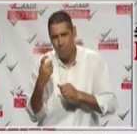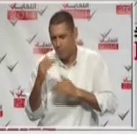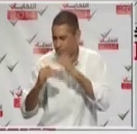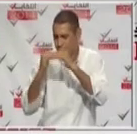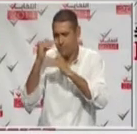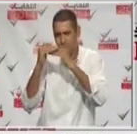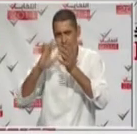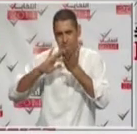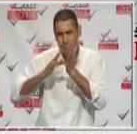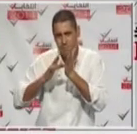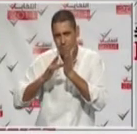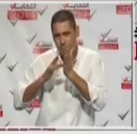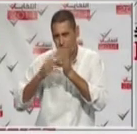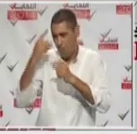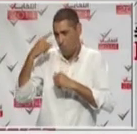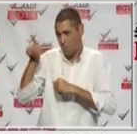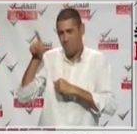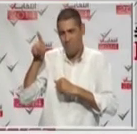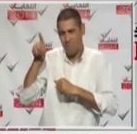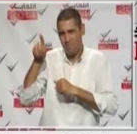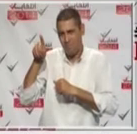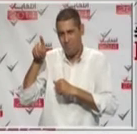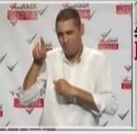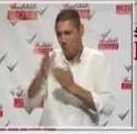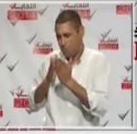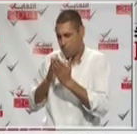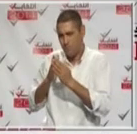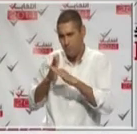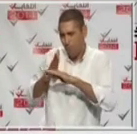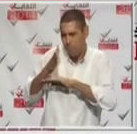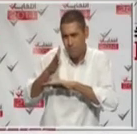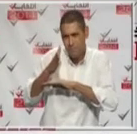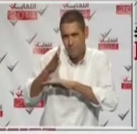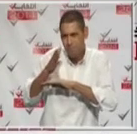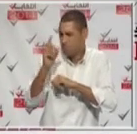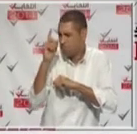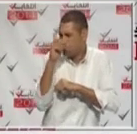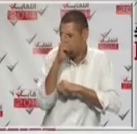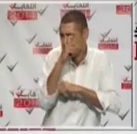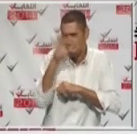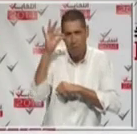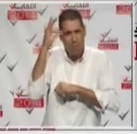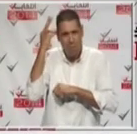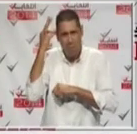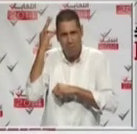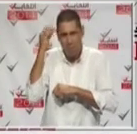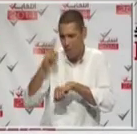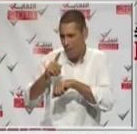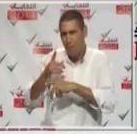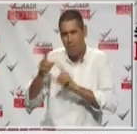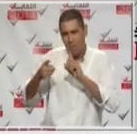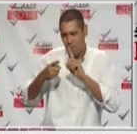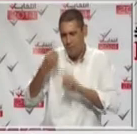شاملة حتى يقع المرور من هذه الوضع الصعب الذي تعيشه بلادنا اليوم، وخاصة في هذه المنطقة